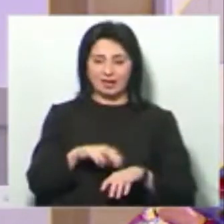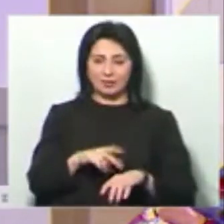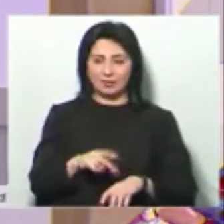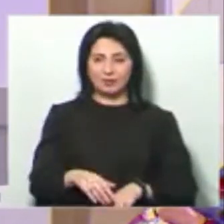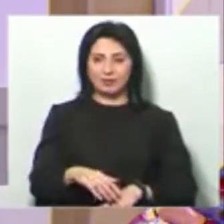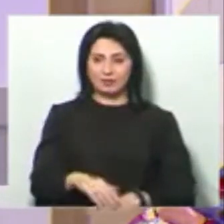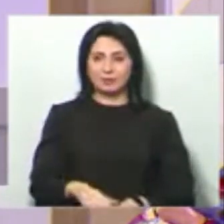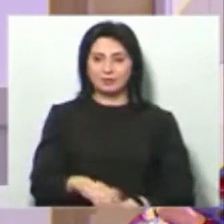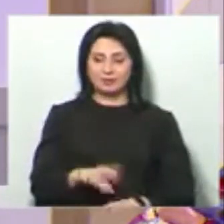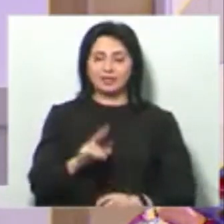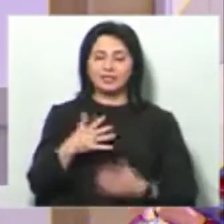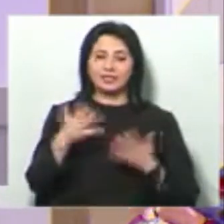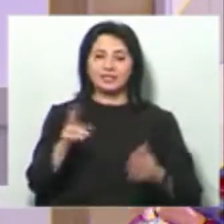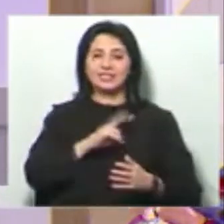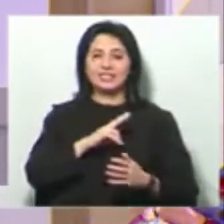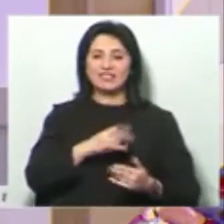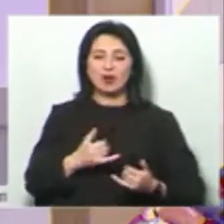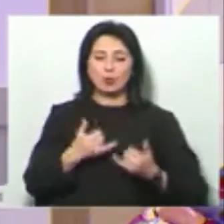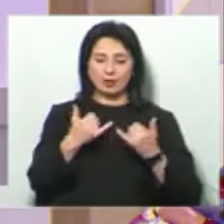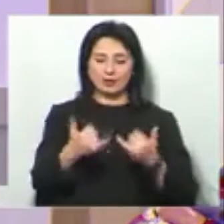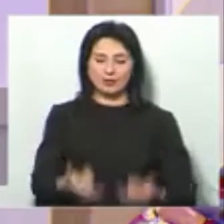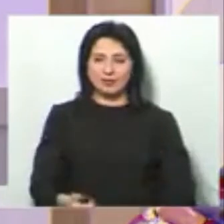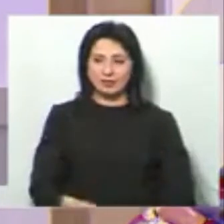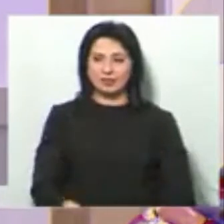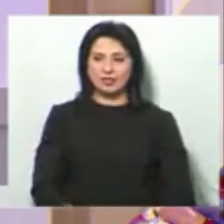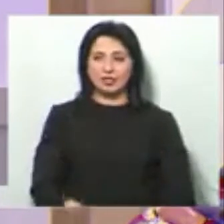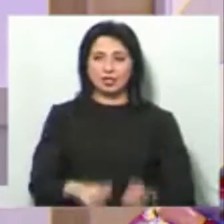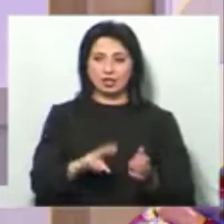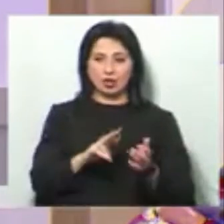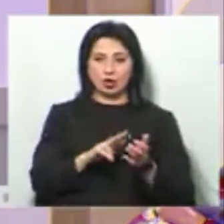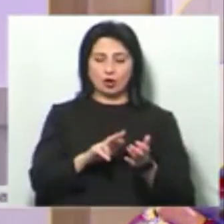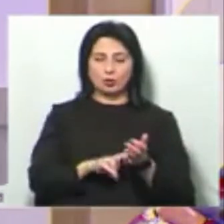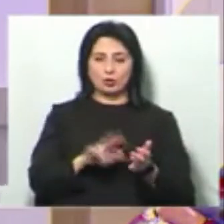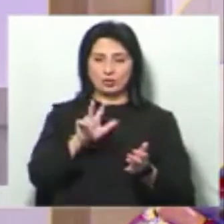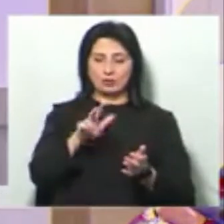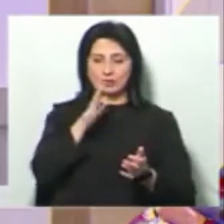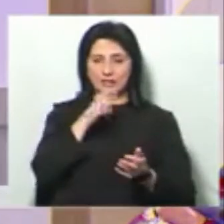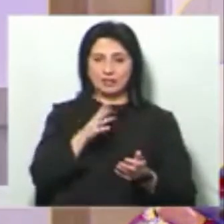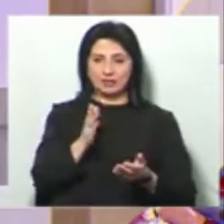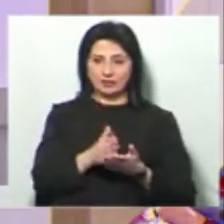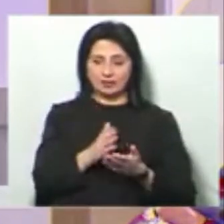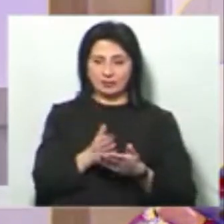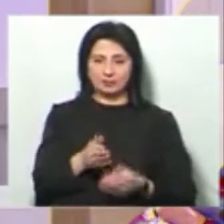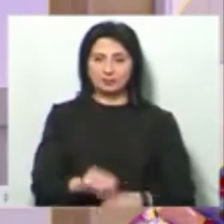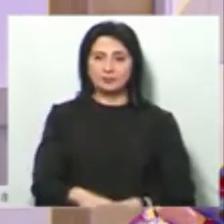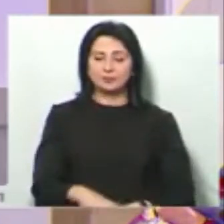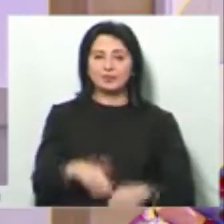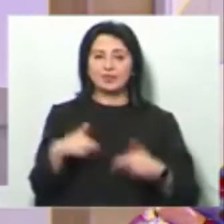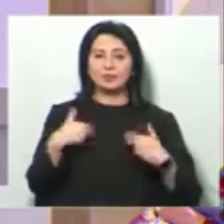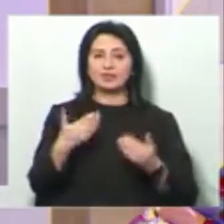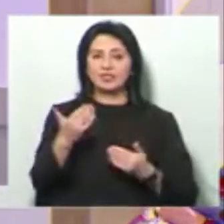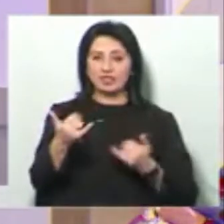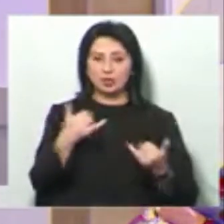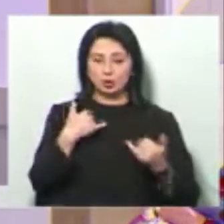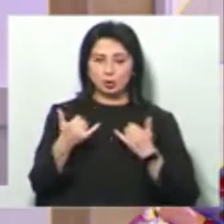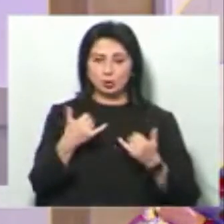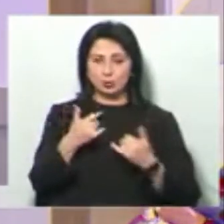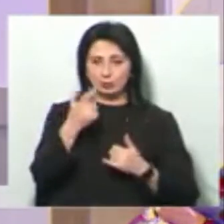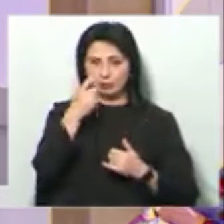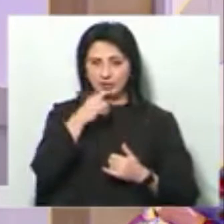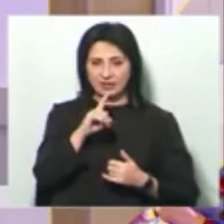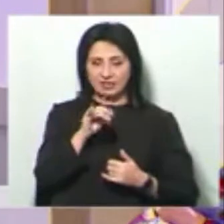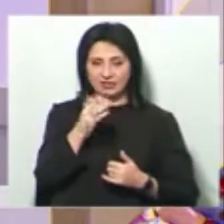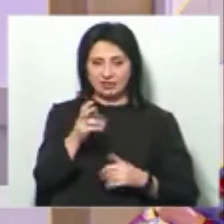Didi separulta patevisemit. Matlab. 93 dres kalbatoni gatoxeb. Dia. Მივეცალმებით თქვენ სტომარს ბატონ